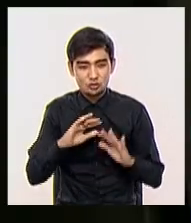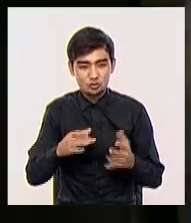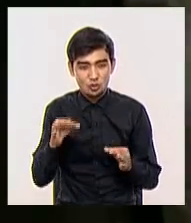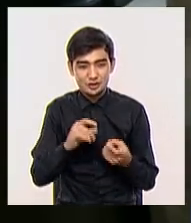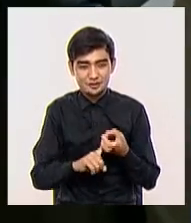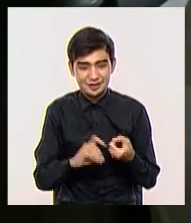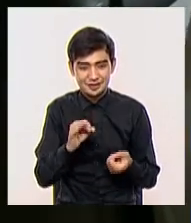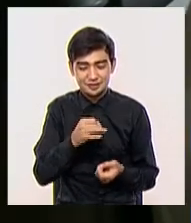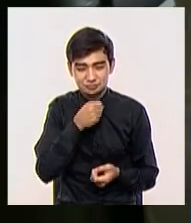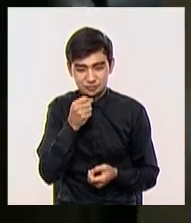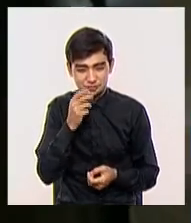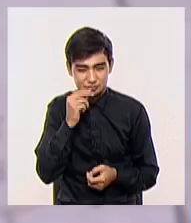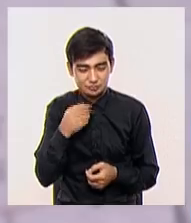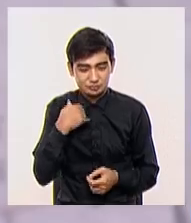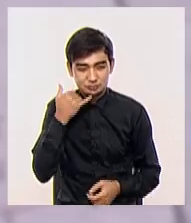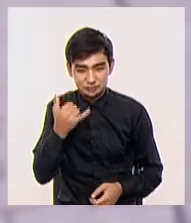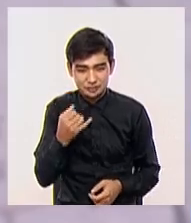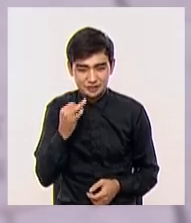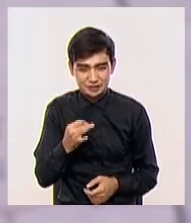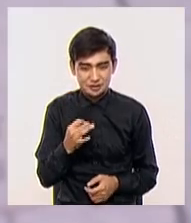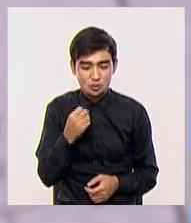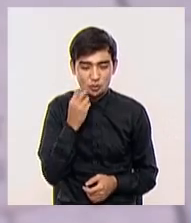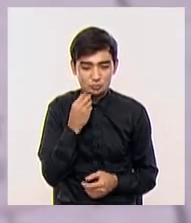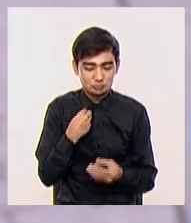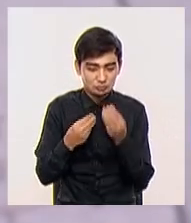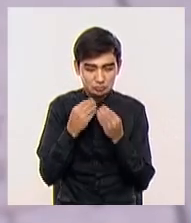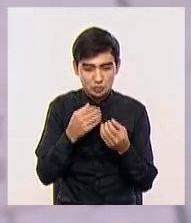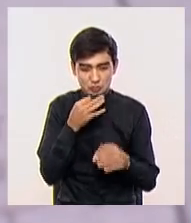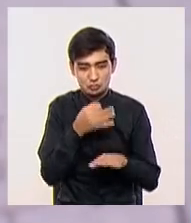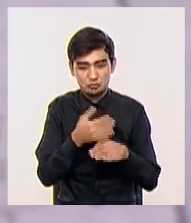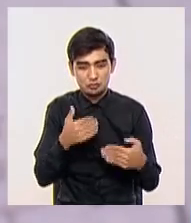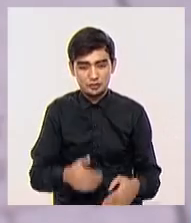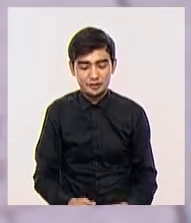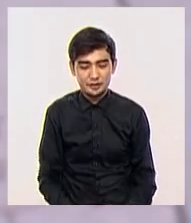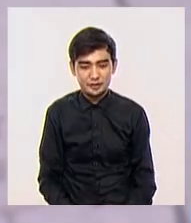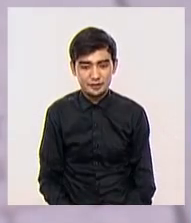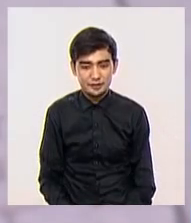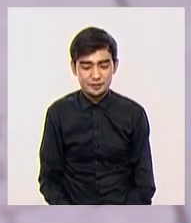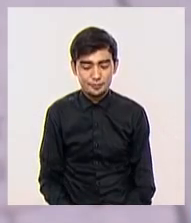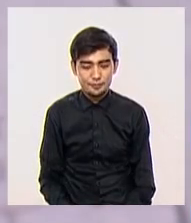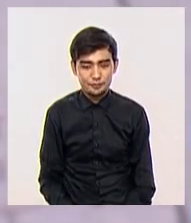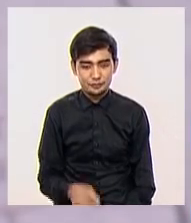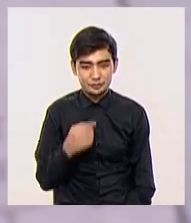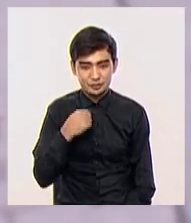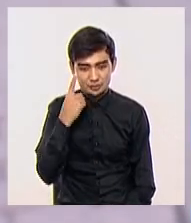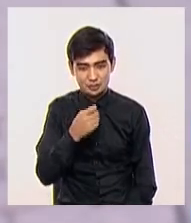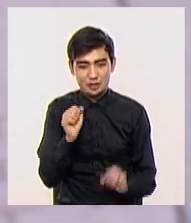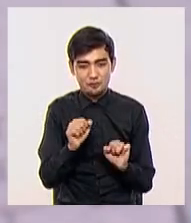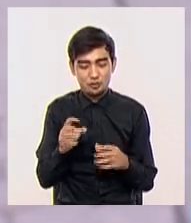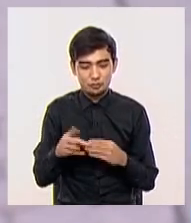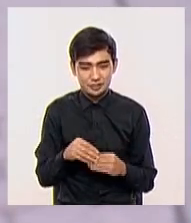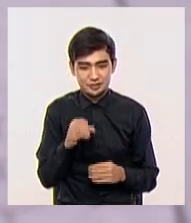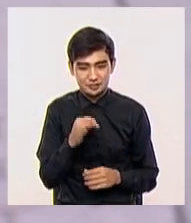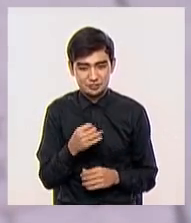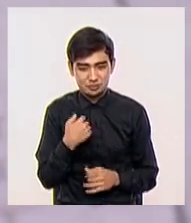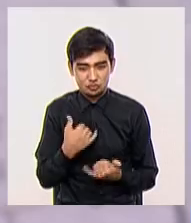байланысты ер адамға хабарластық. Түстеніп отырғанын айтып, қысқа қайырды. Мен сізге хабарласайын, адвокатпен тамақ ішіп